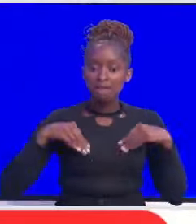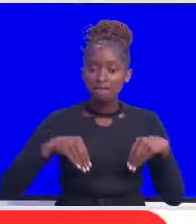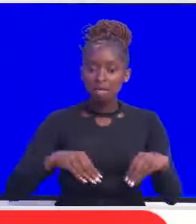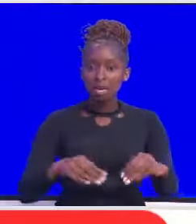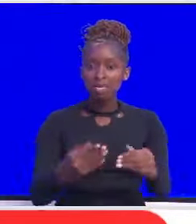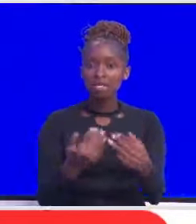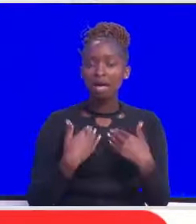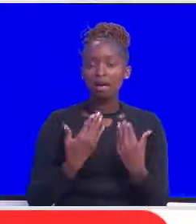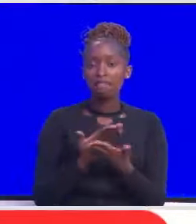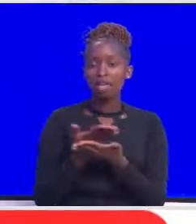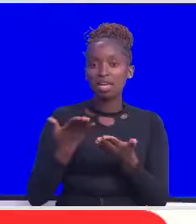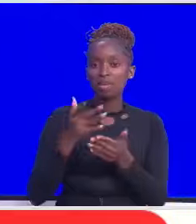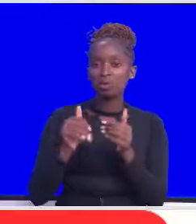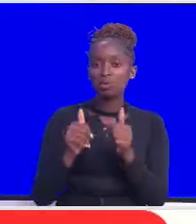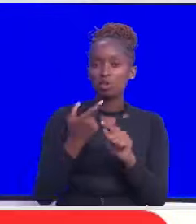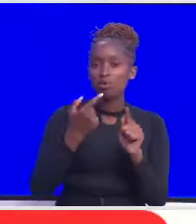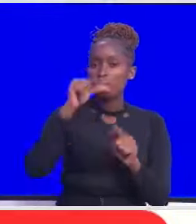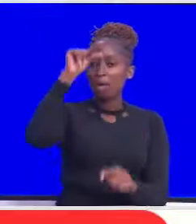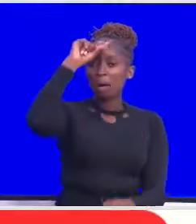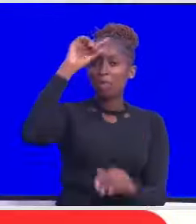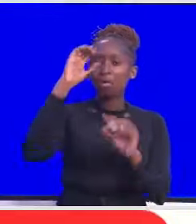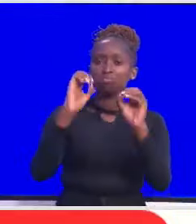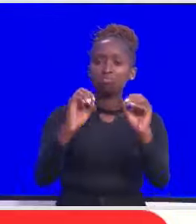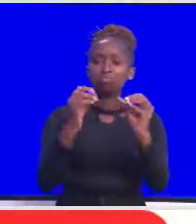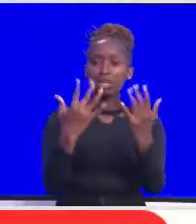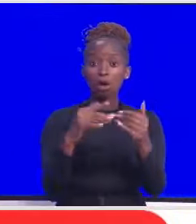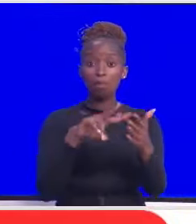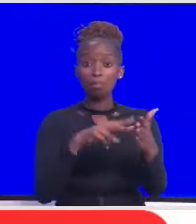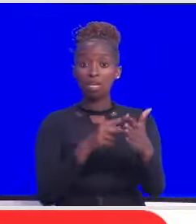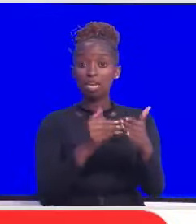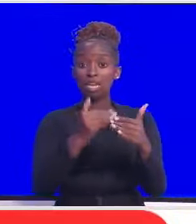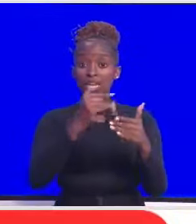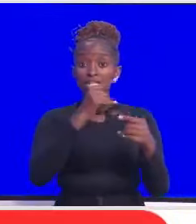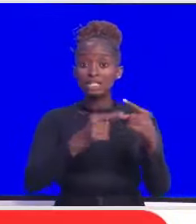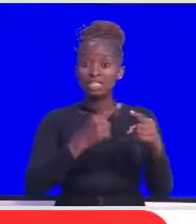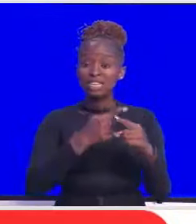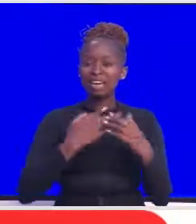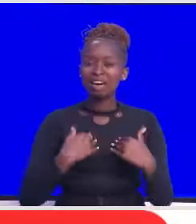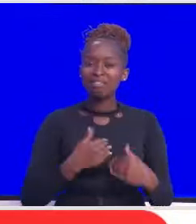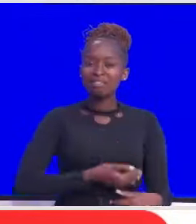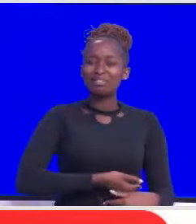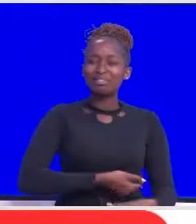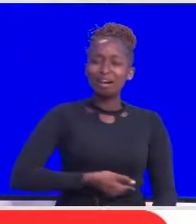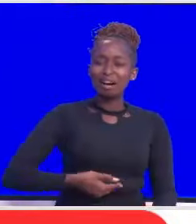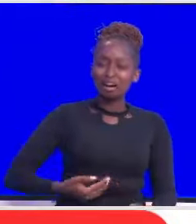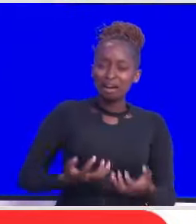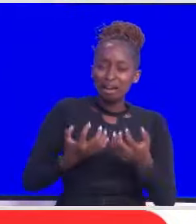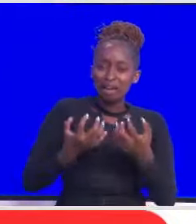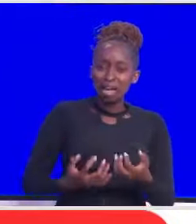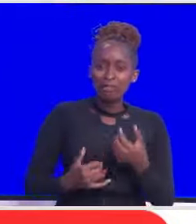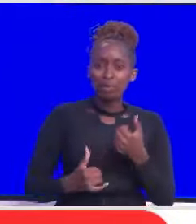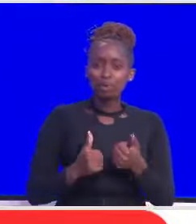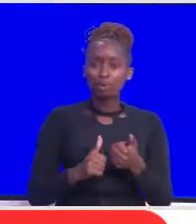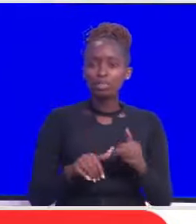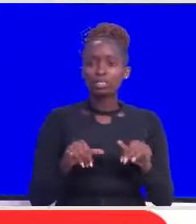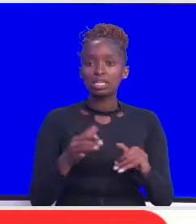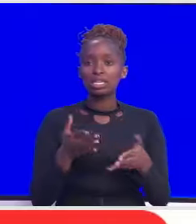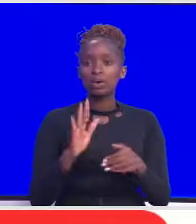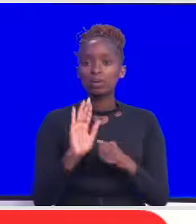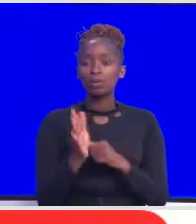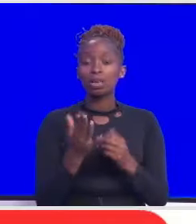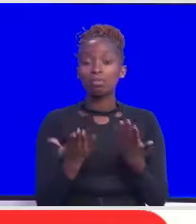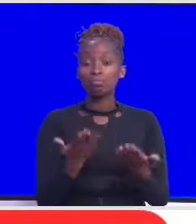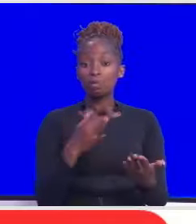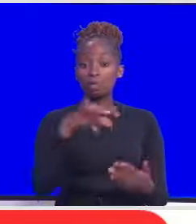ya serikali. Sasa ni kumaanisha ya kwamba mwaka ujao tutakuwa na jaa ambayo itakuwa jaa mingi. Labda serikali